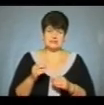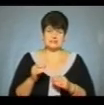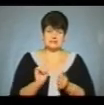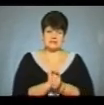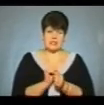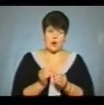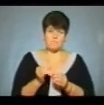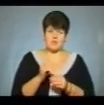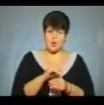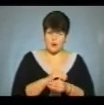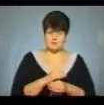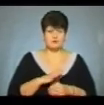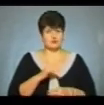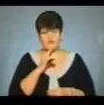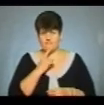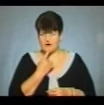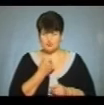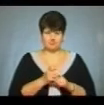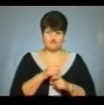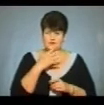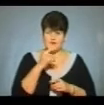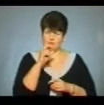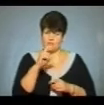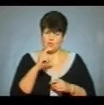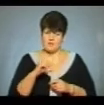чуть-чуть важко. Дуже багато куплетів,